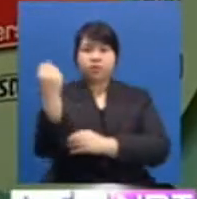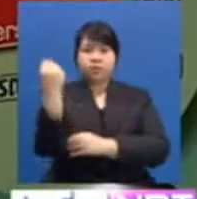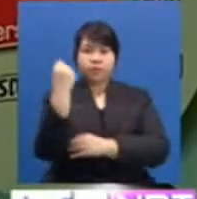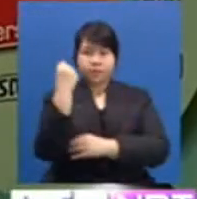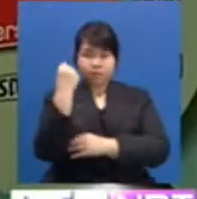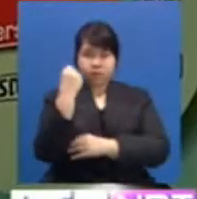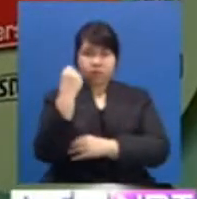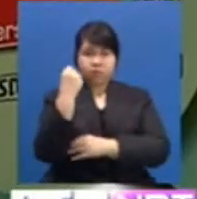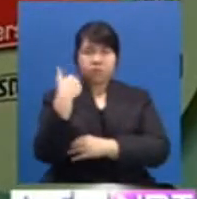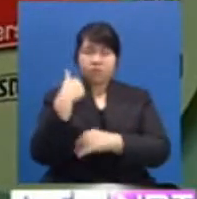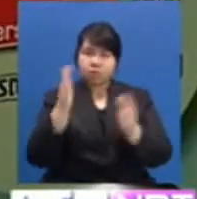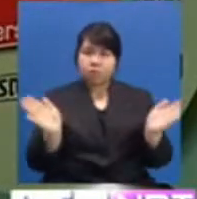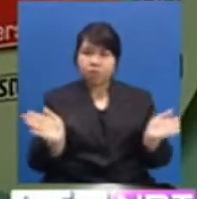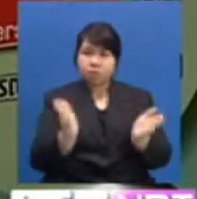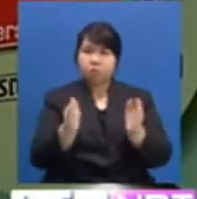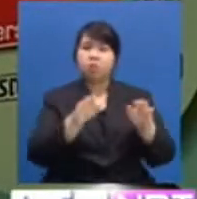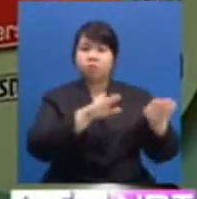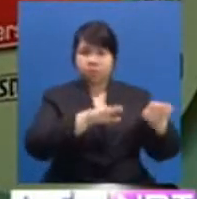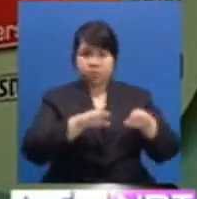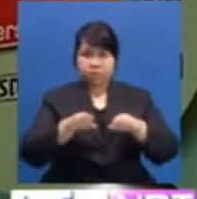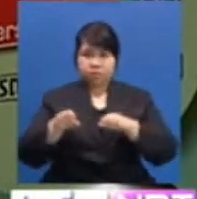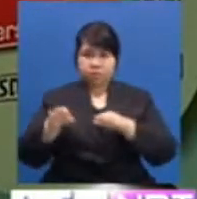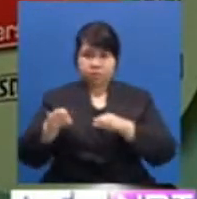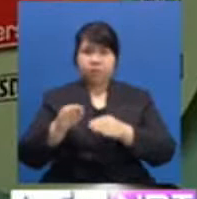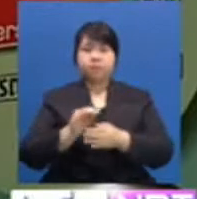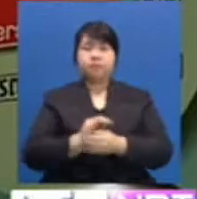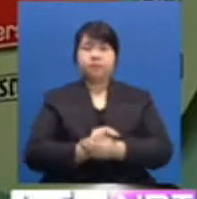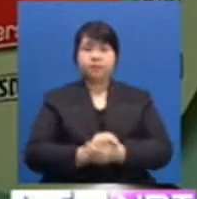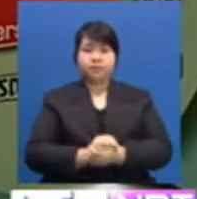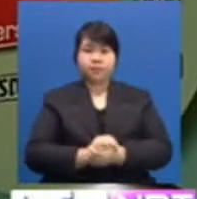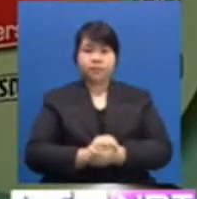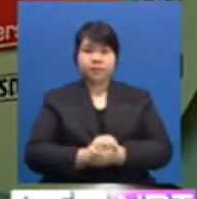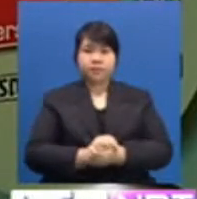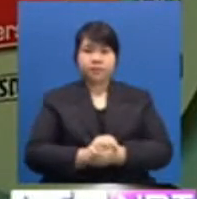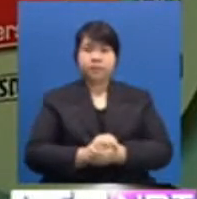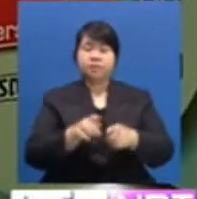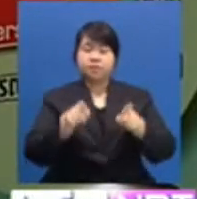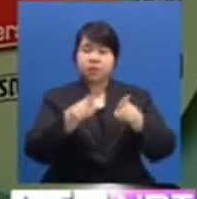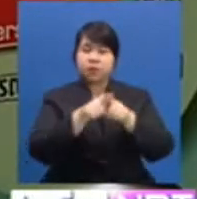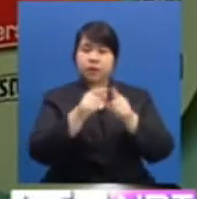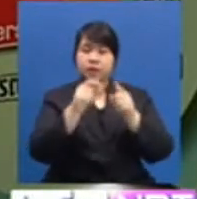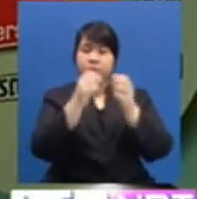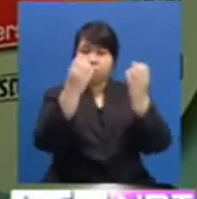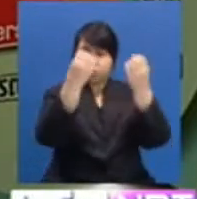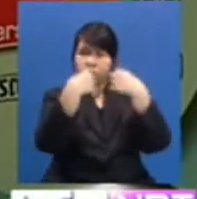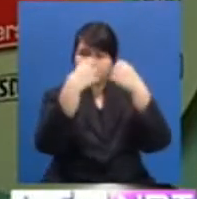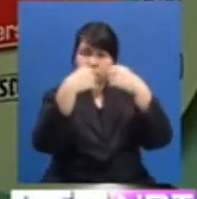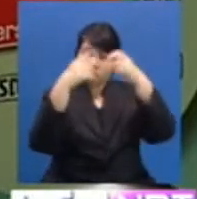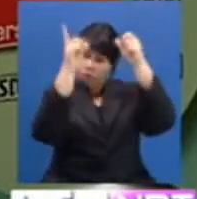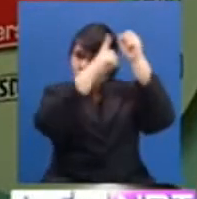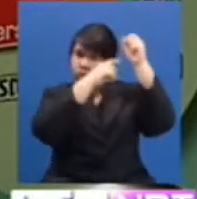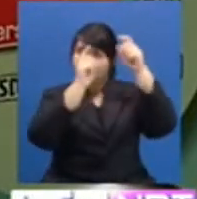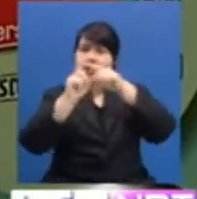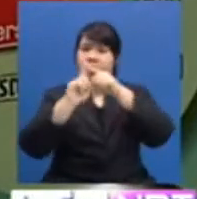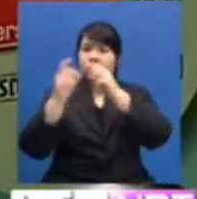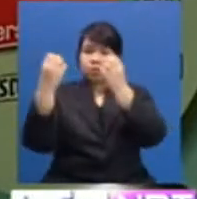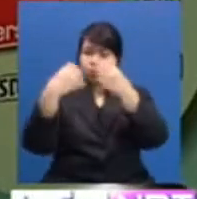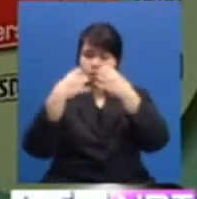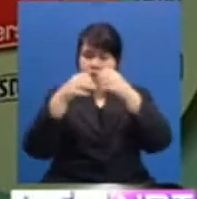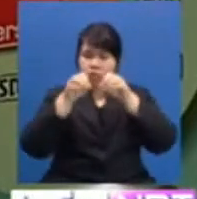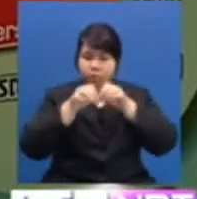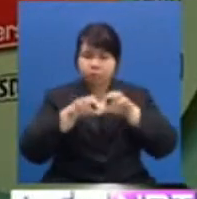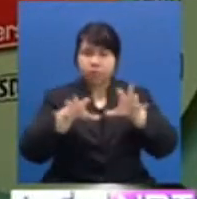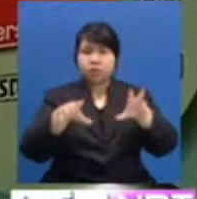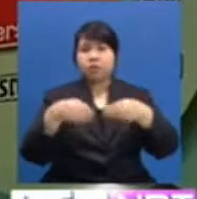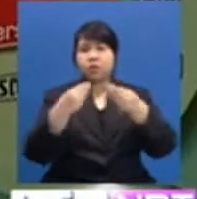ดนั้นมีความตื่นตัวแล้วก็พร้อมที่จะนำหลักธรรมคำสอนพระพุทธเจ้าเนี่ยมาเผยแผ่เพื่อสู่การปฏิบั